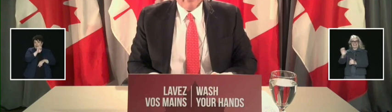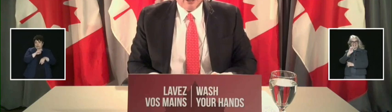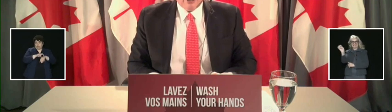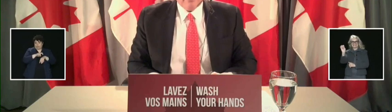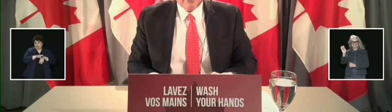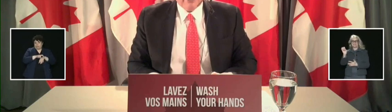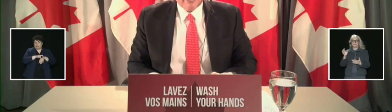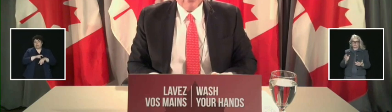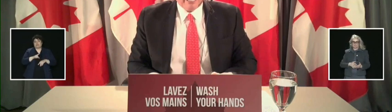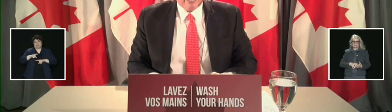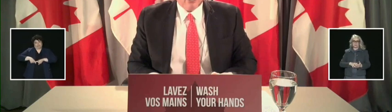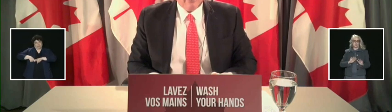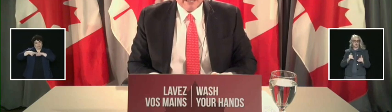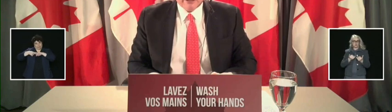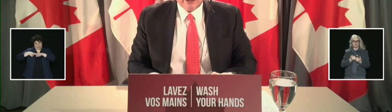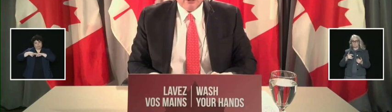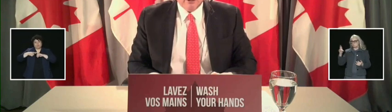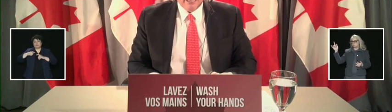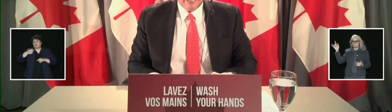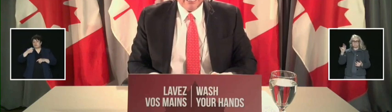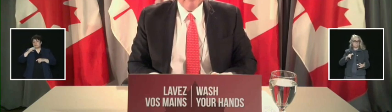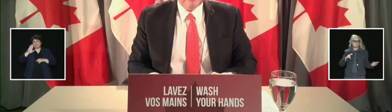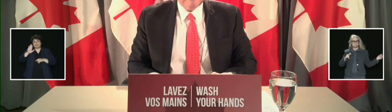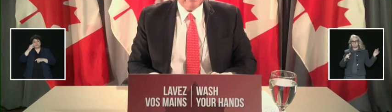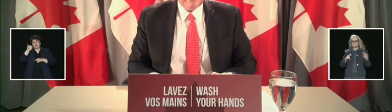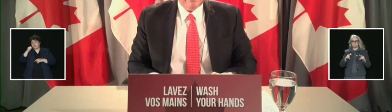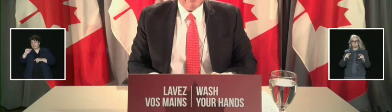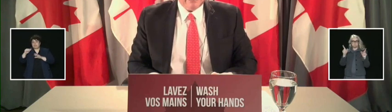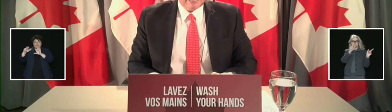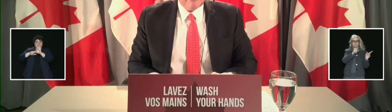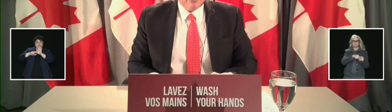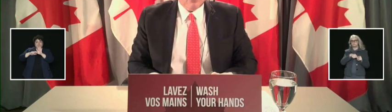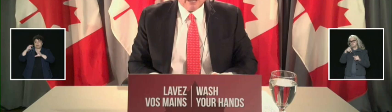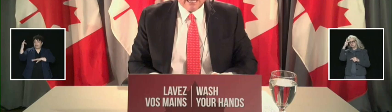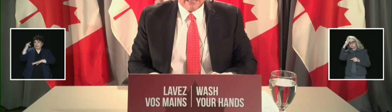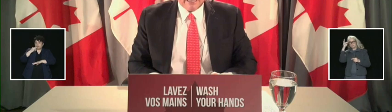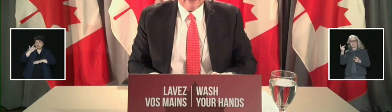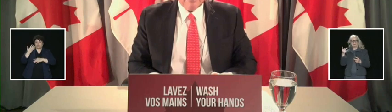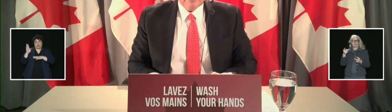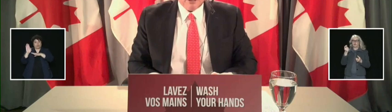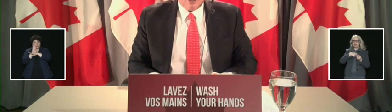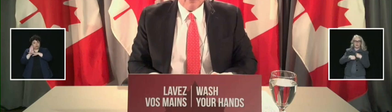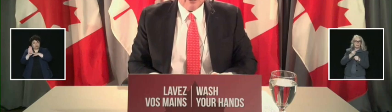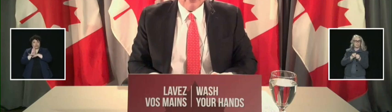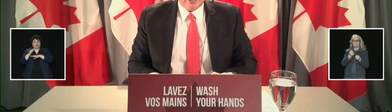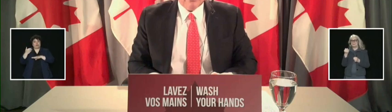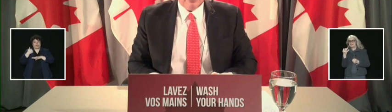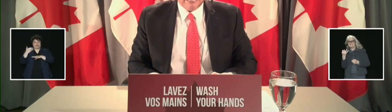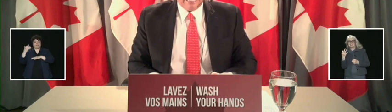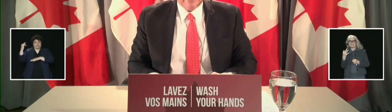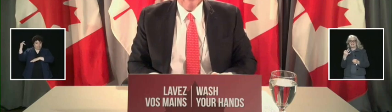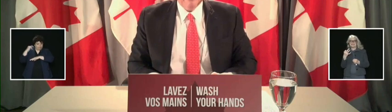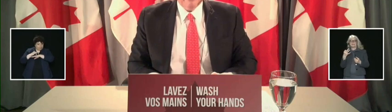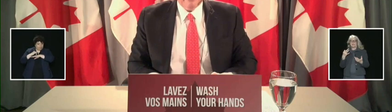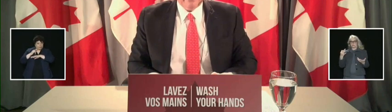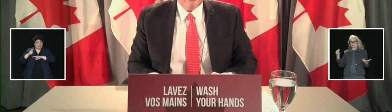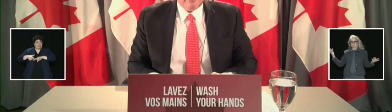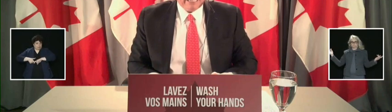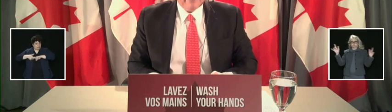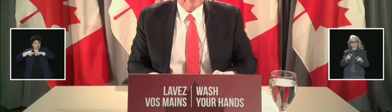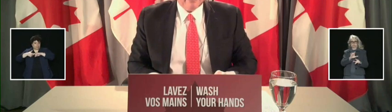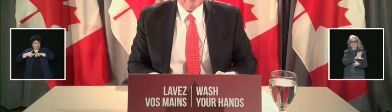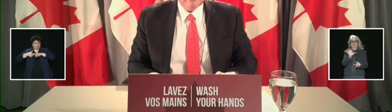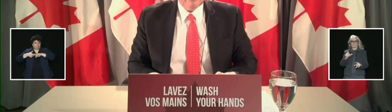tous les vols de passagers commerciaux et privés arrivant au Canada en provenance de l'Inde